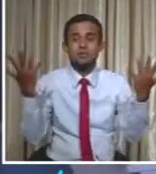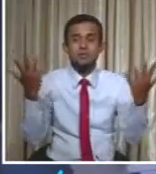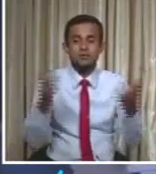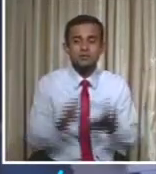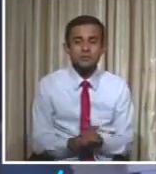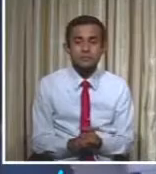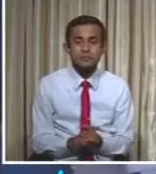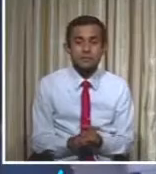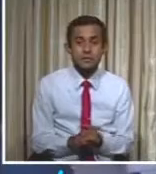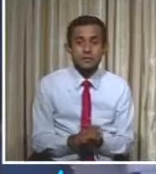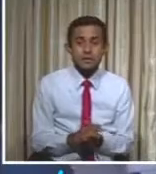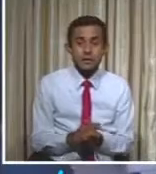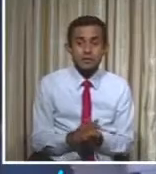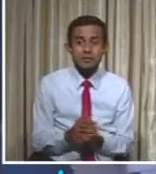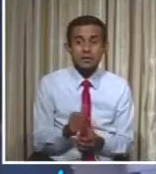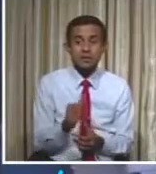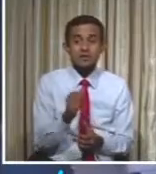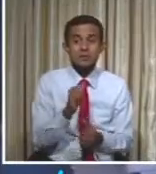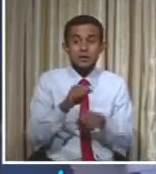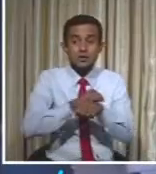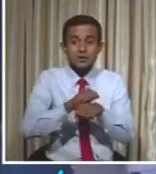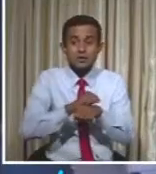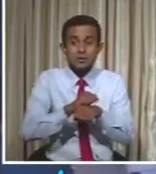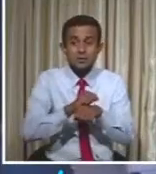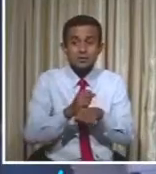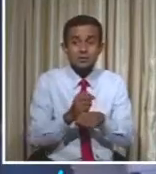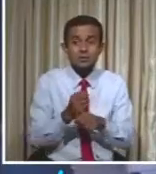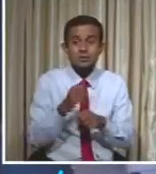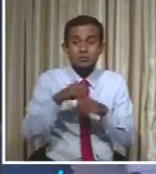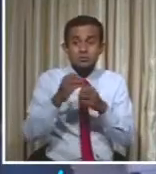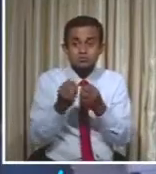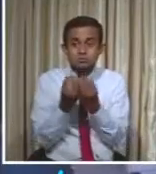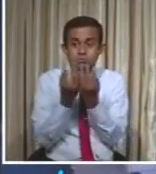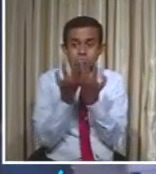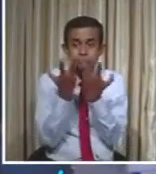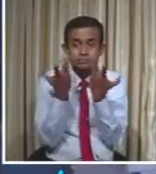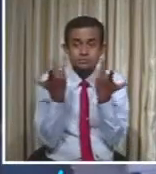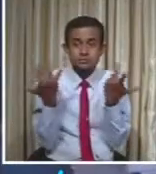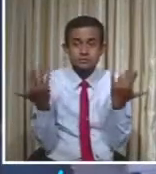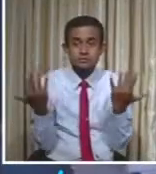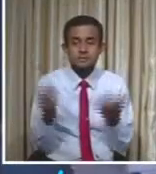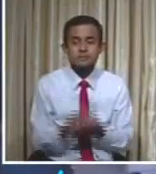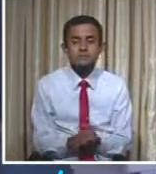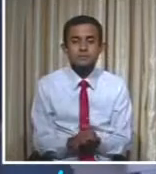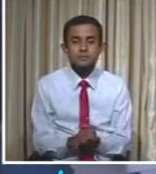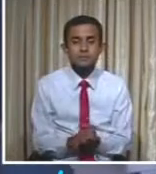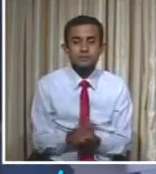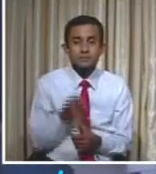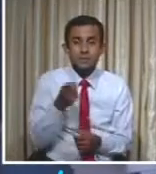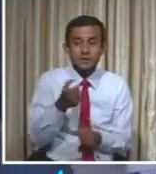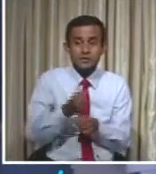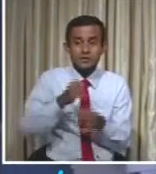ඒත් එතන තමයි සබන් පෙනෙන්නා වගේ අර ලික්විඩ් එක උතුරලා එලියට එන්නේ. ඒකෙන් තමයි